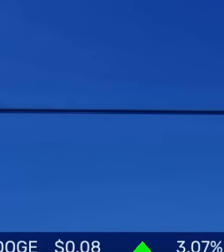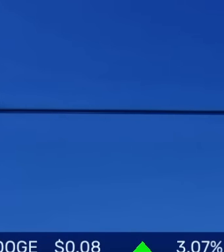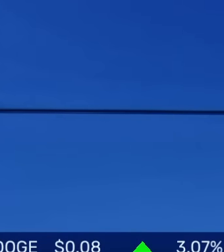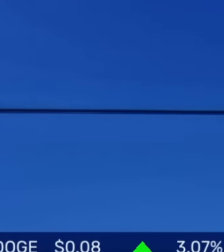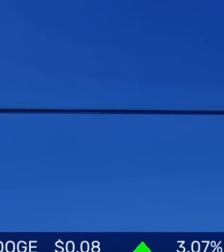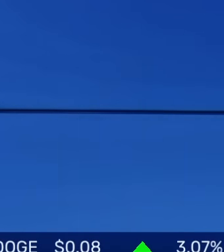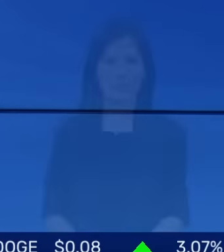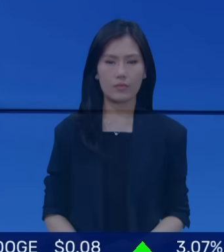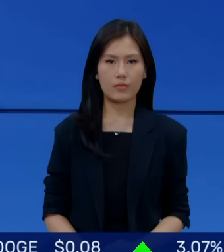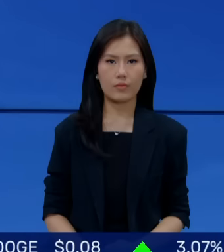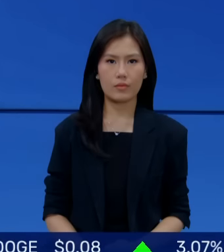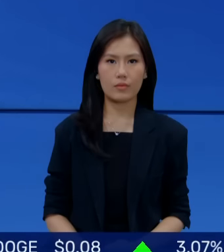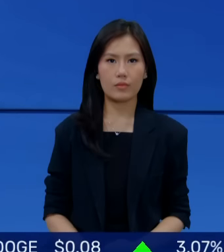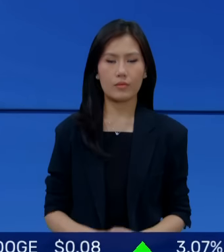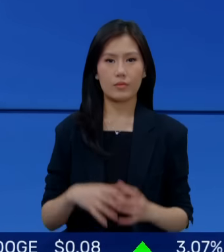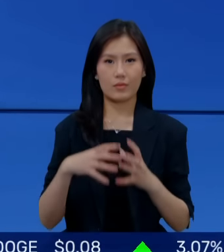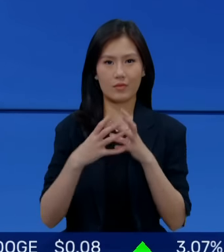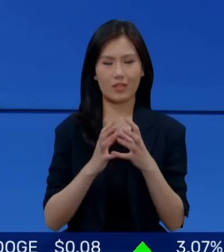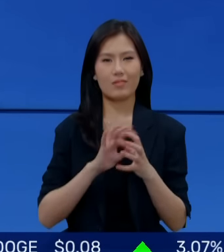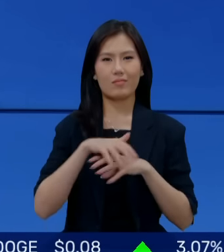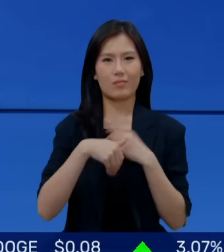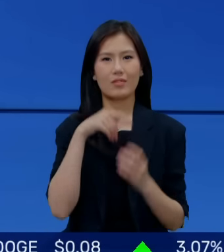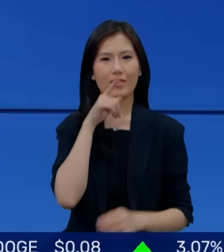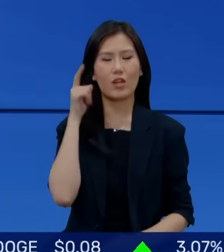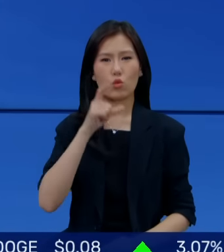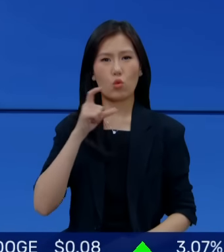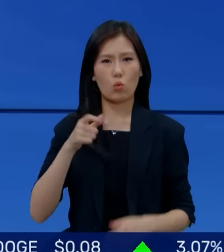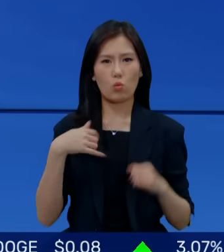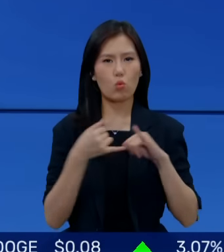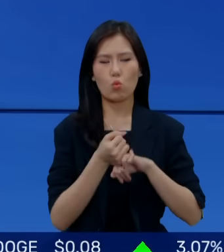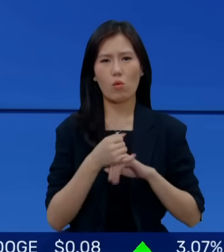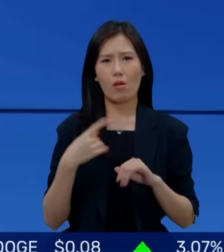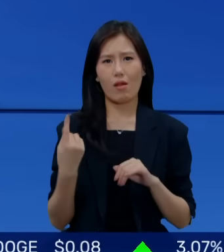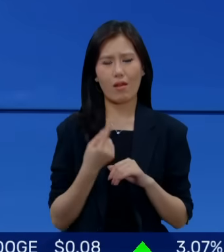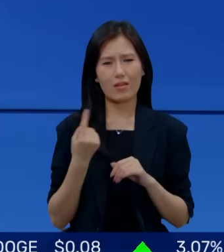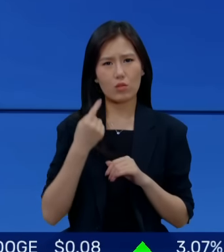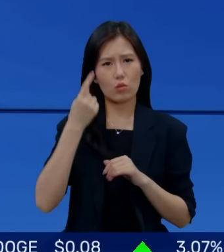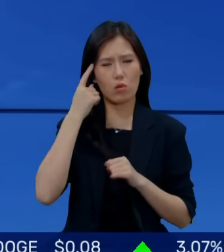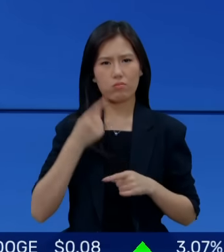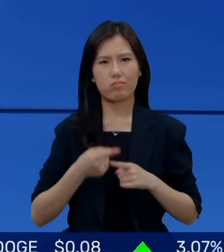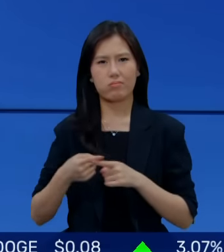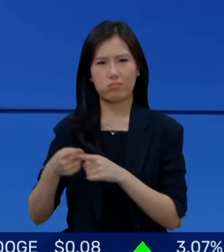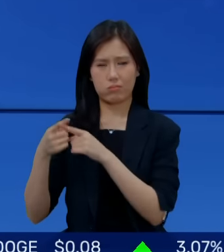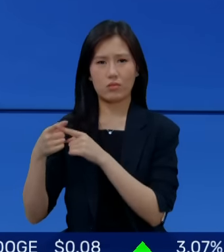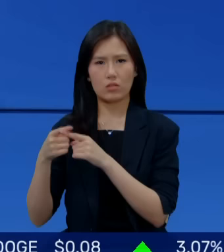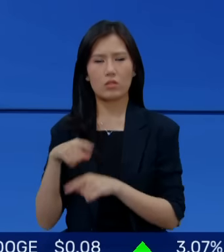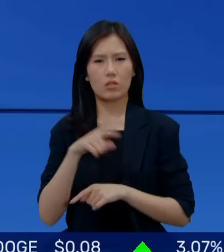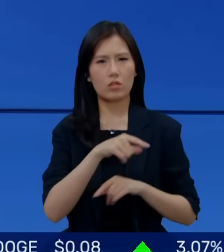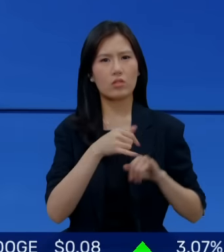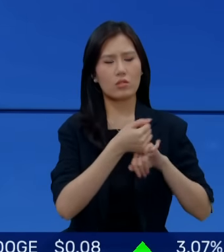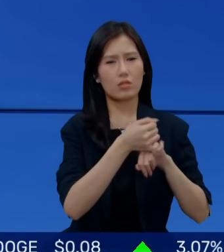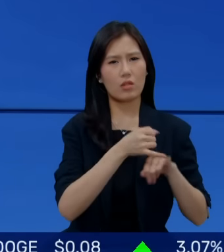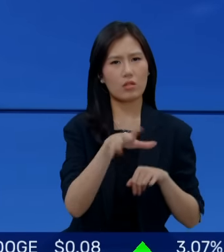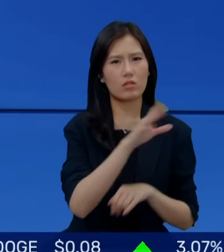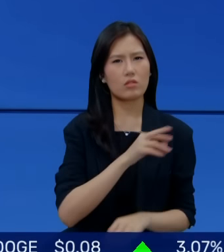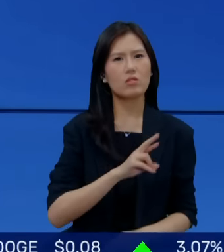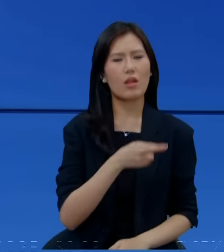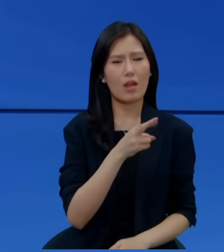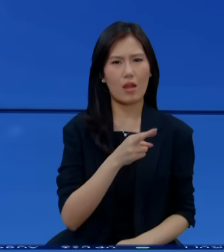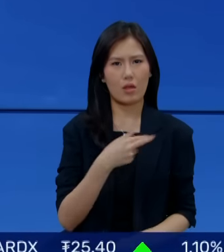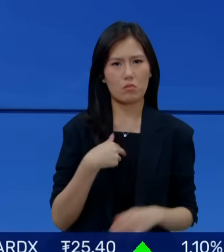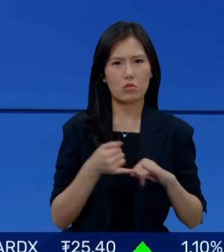Дэлхийд дахнаа ганц бий байхыг илүүд үзэх залуусын тоо улам нэмэгдсээр байна. За тиймээс бид бүхэн салхилтын шалтгаан болон яагаад ер нь ганц бий хүмүүсийн тоо